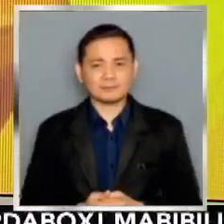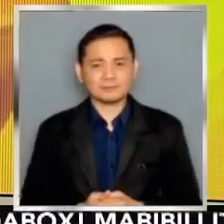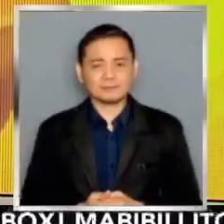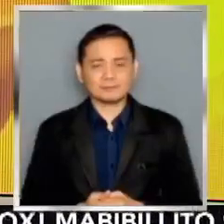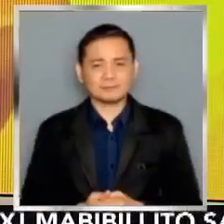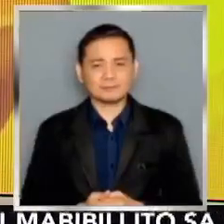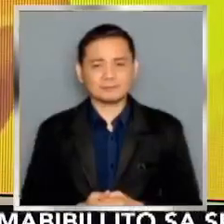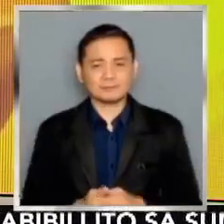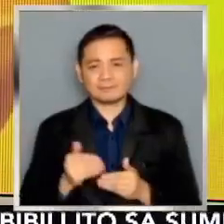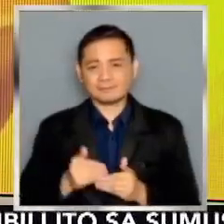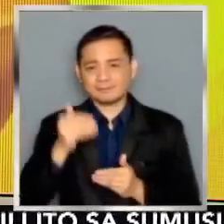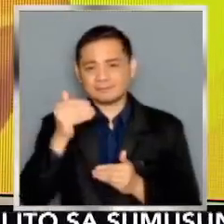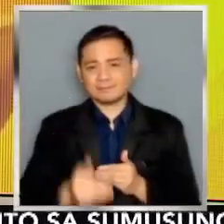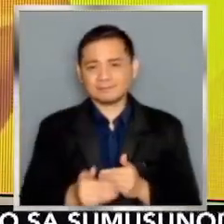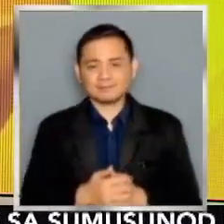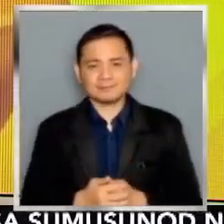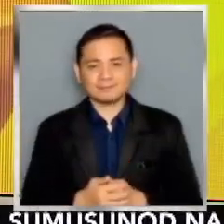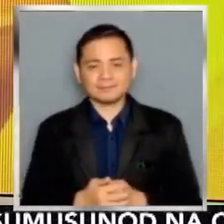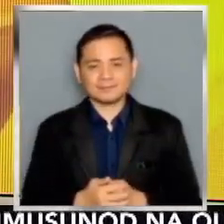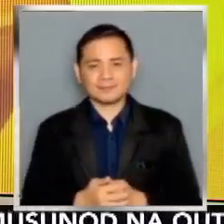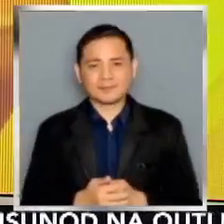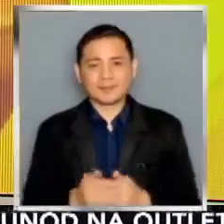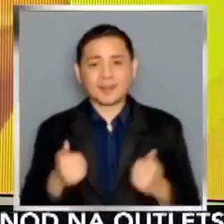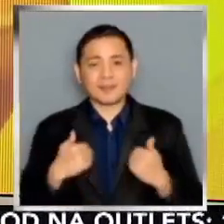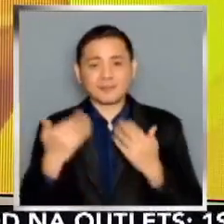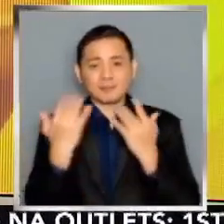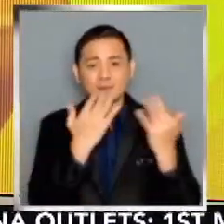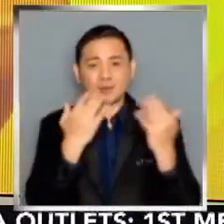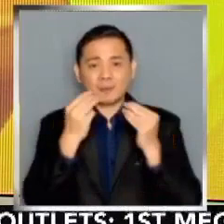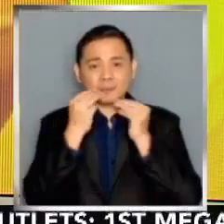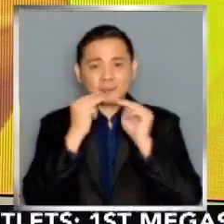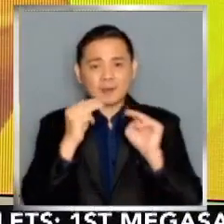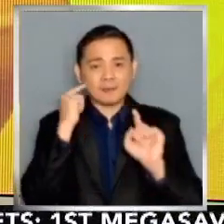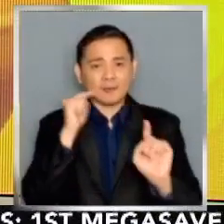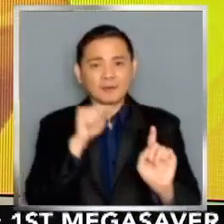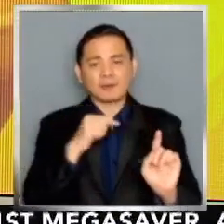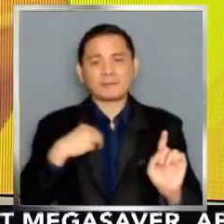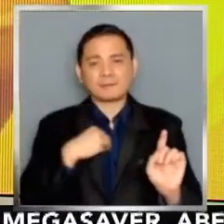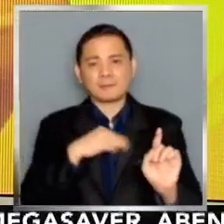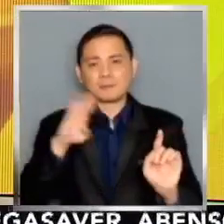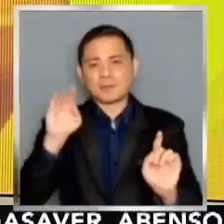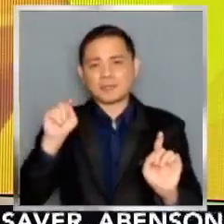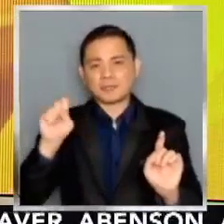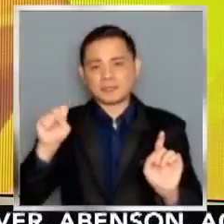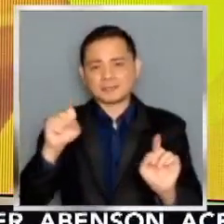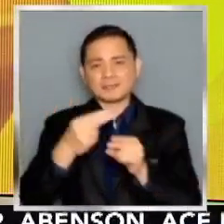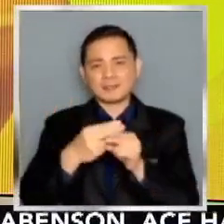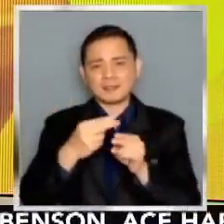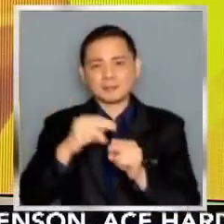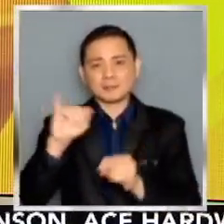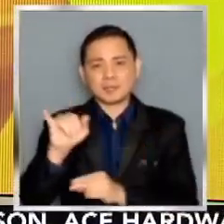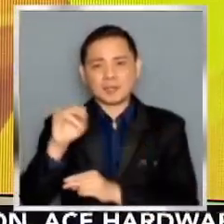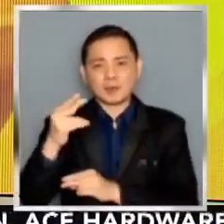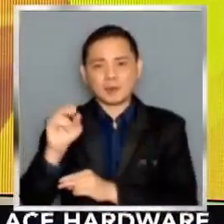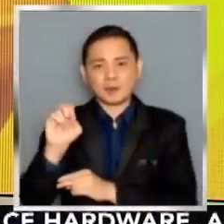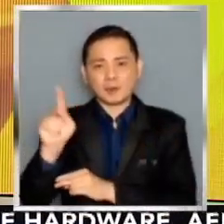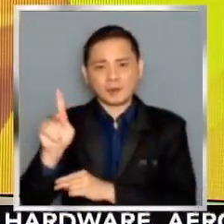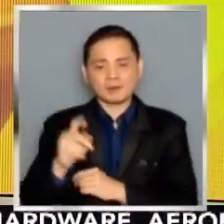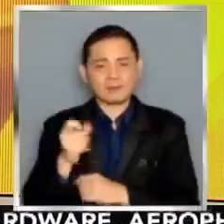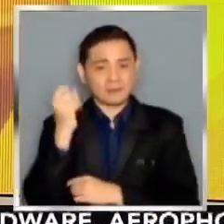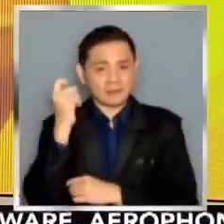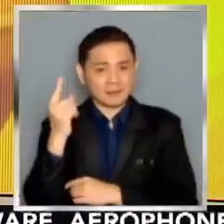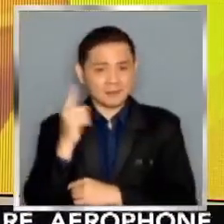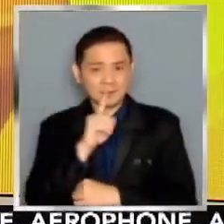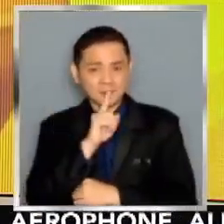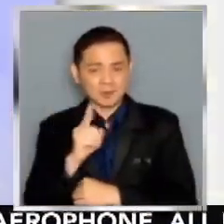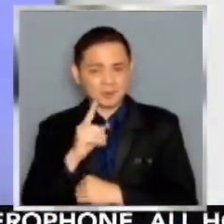Samantala, nag-uumapaw ang birthday messages para sa BTS member na si J-Hope. Pero may isang pagbati na talaga namang hits differently ayon